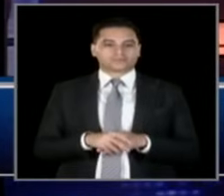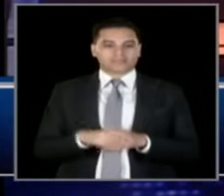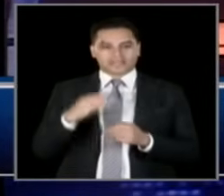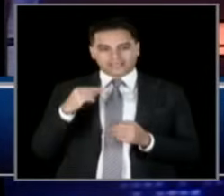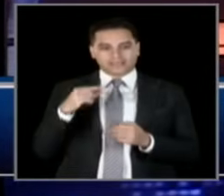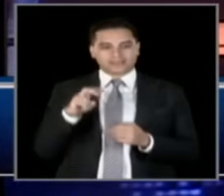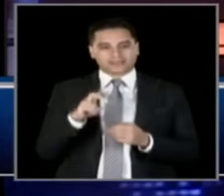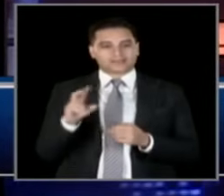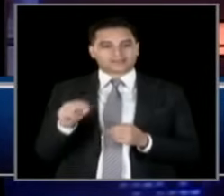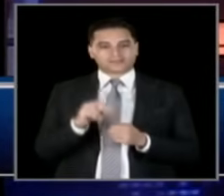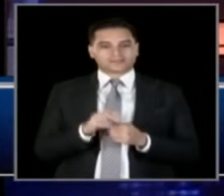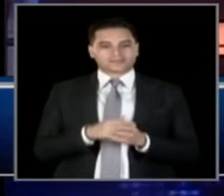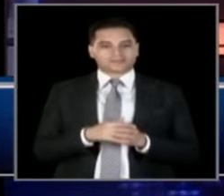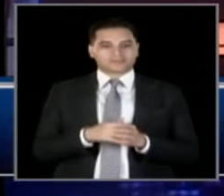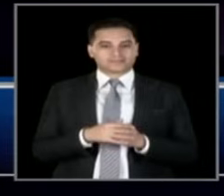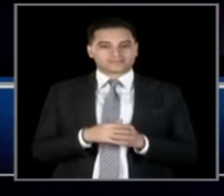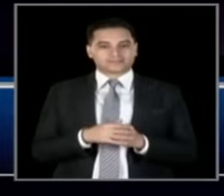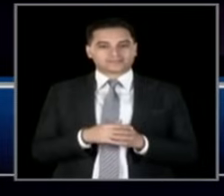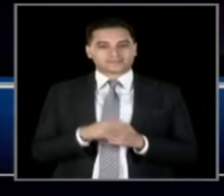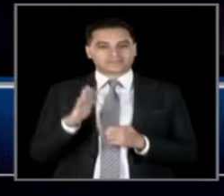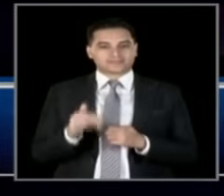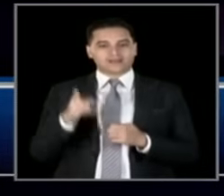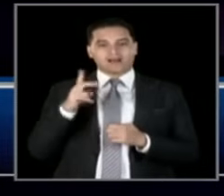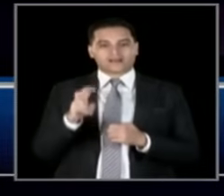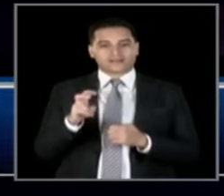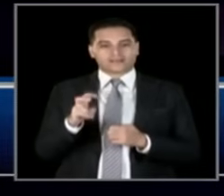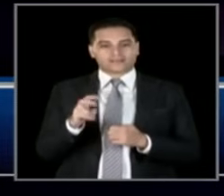هي لا مش فاكرة. سارة